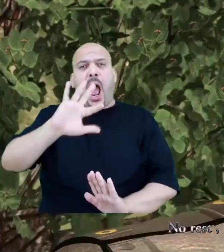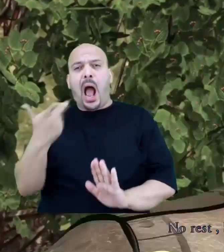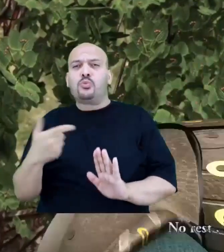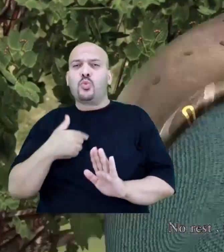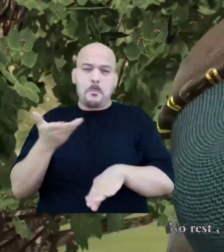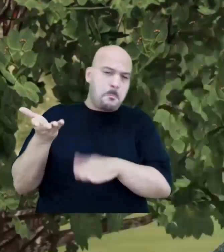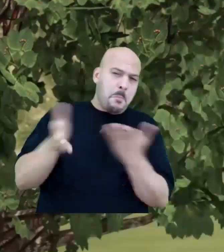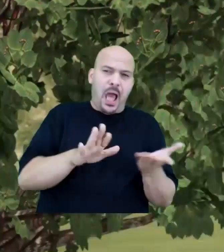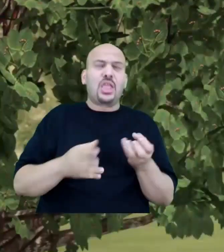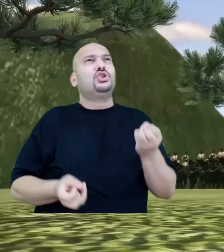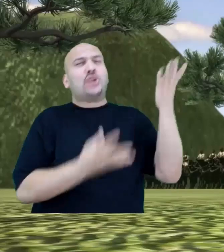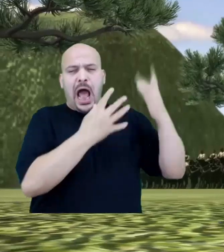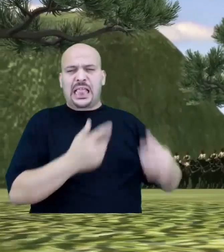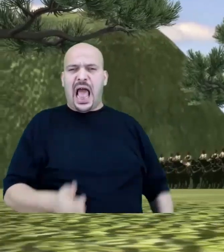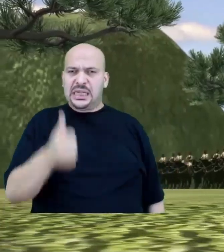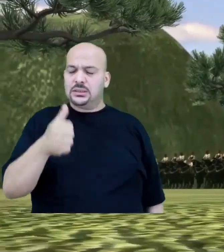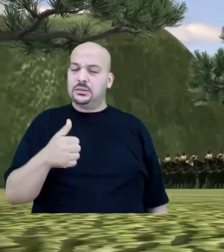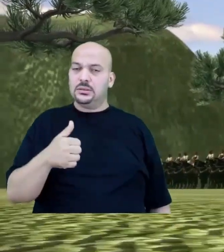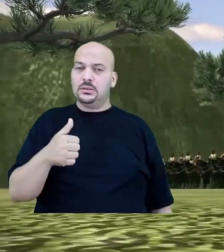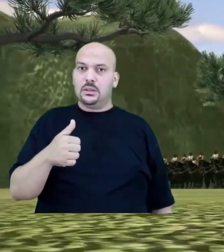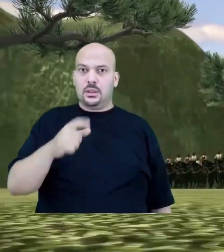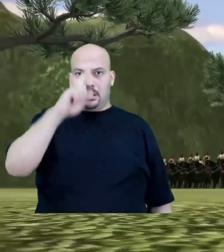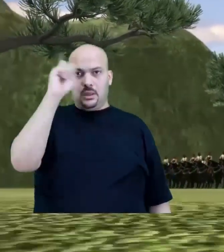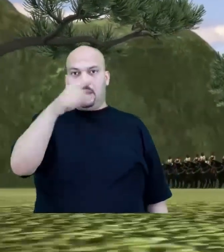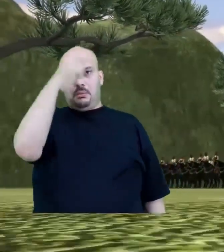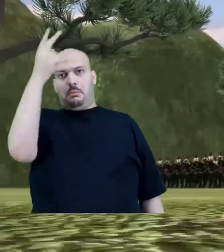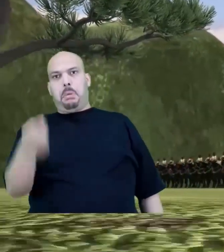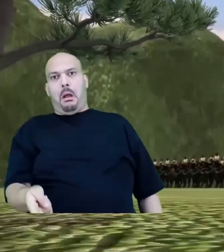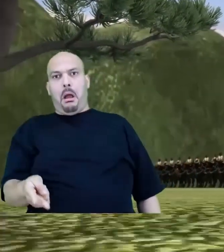يا أخي. سقط خالد مغشيا عليه.